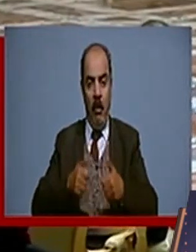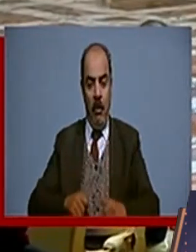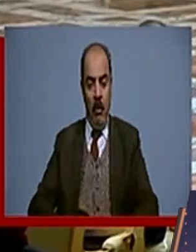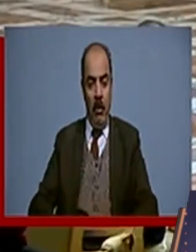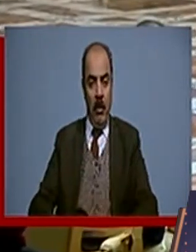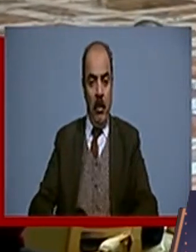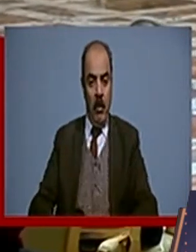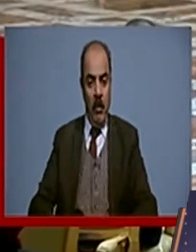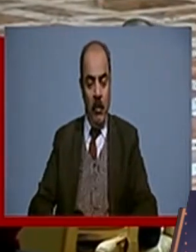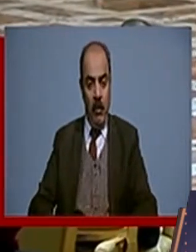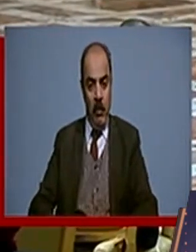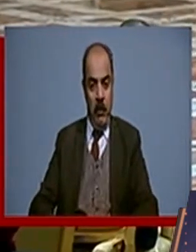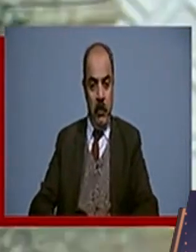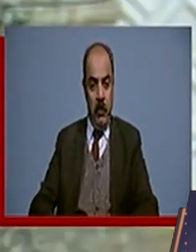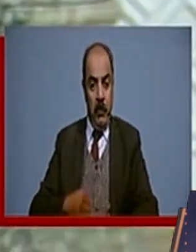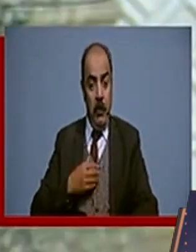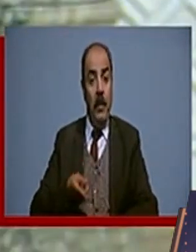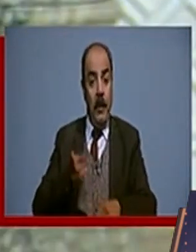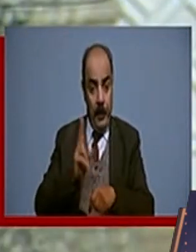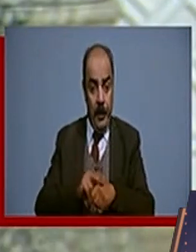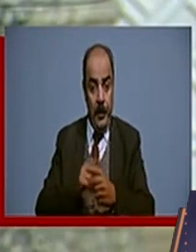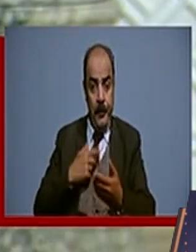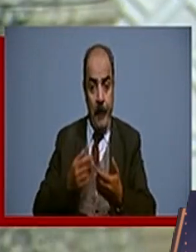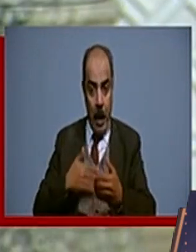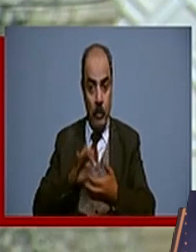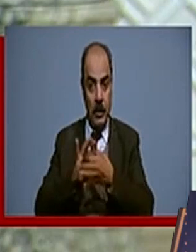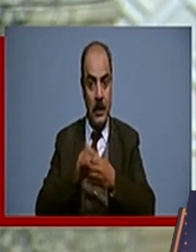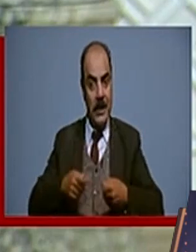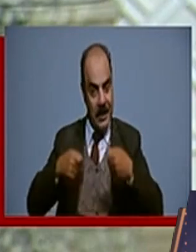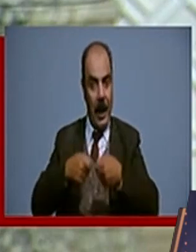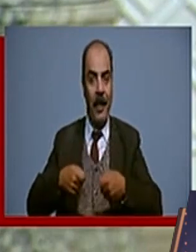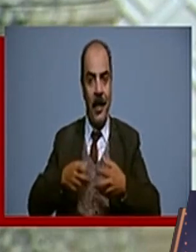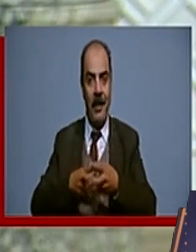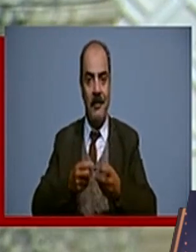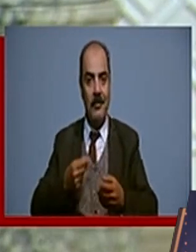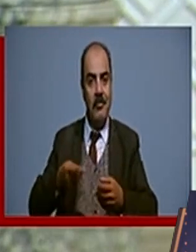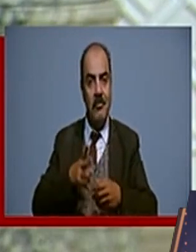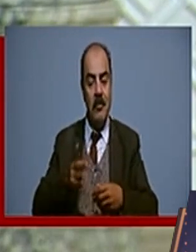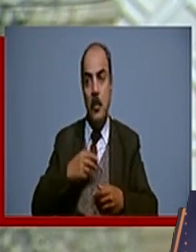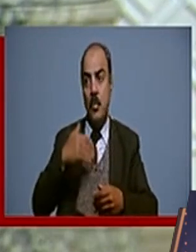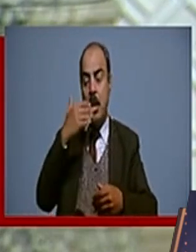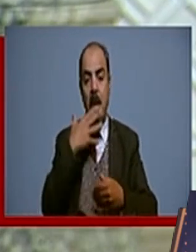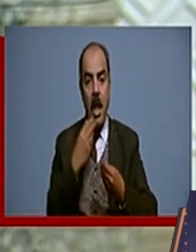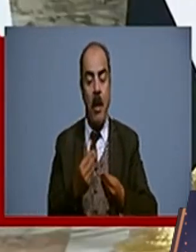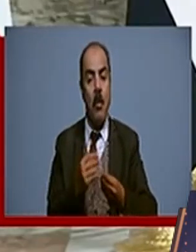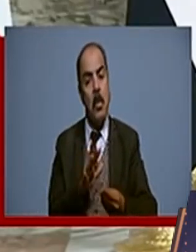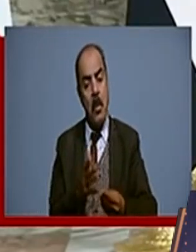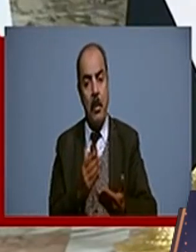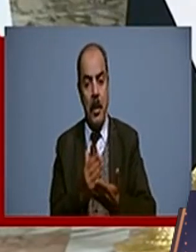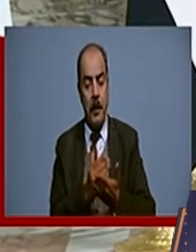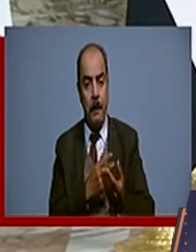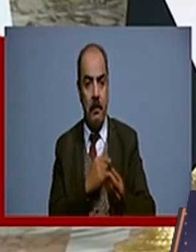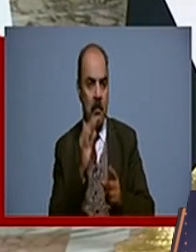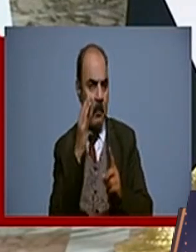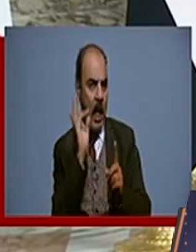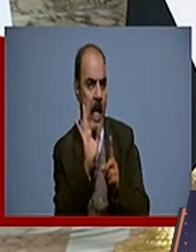أننا قد عملنا على مدى التعاون الطاقة فيما بيننا في المستقبل، ويمكن أن نكفل التركيز على